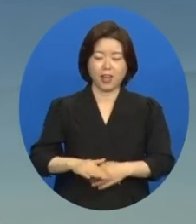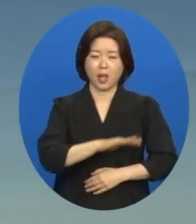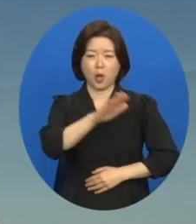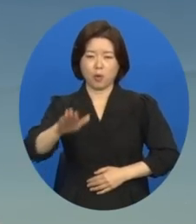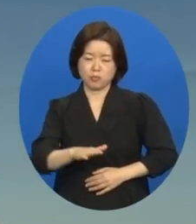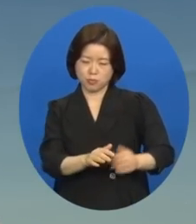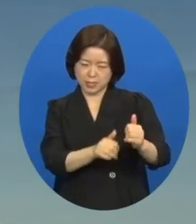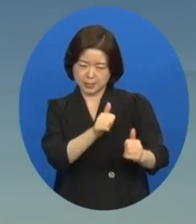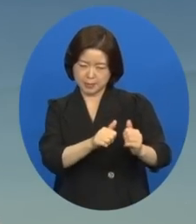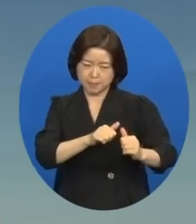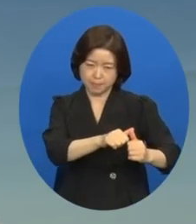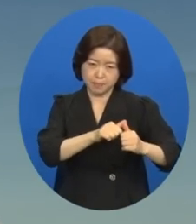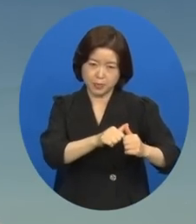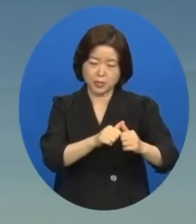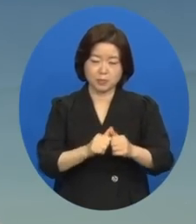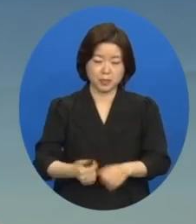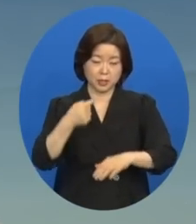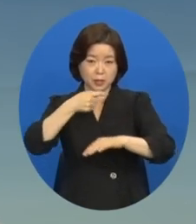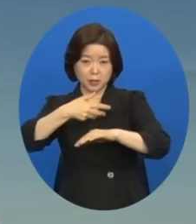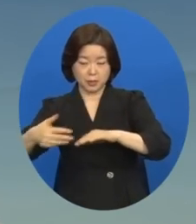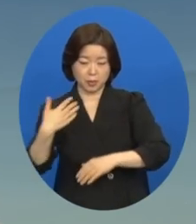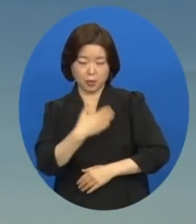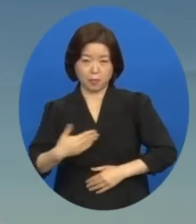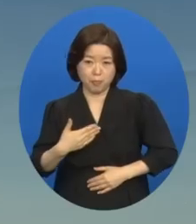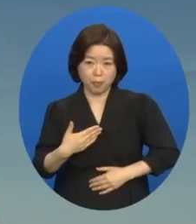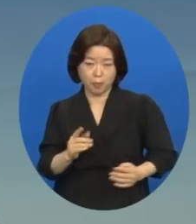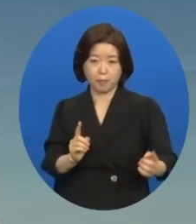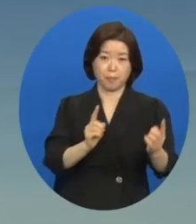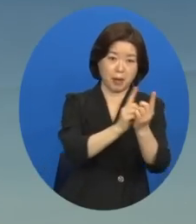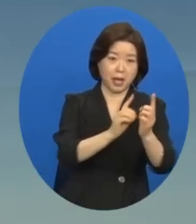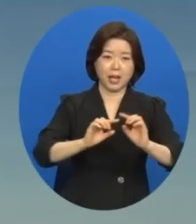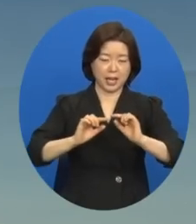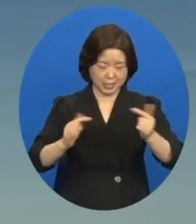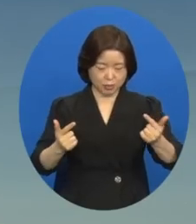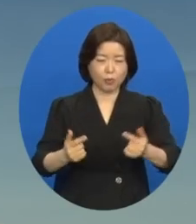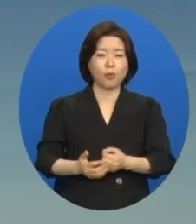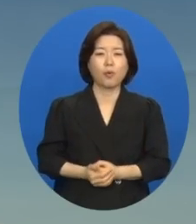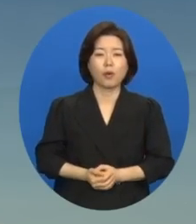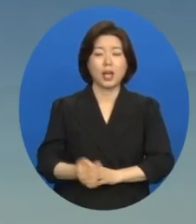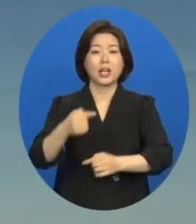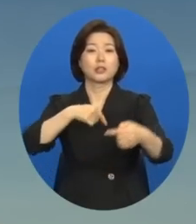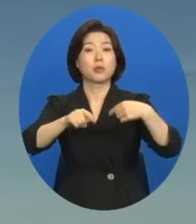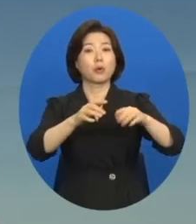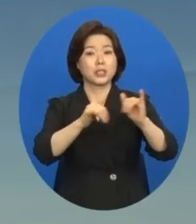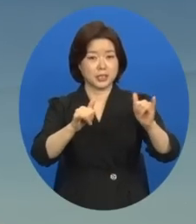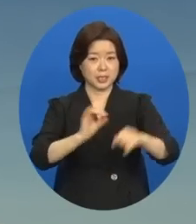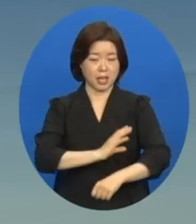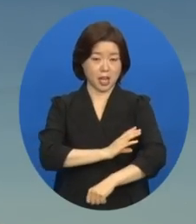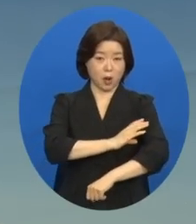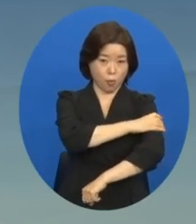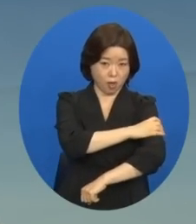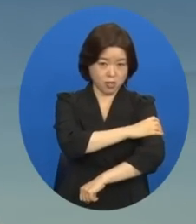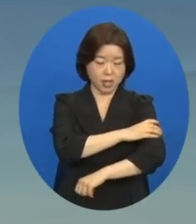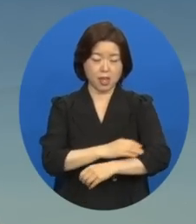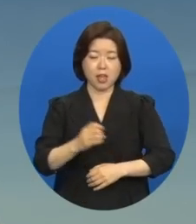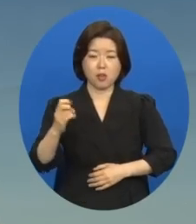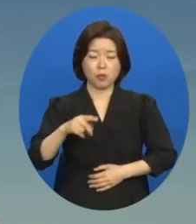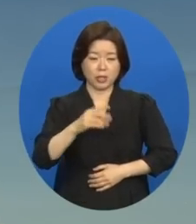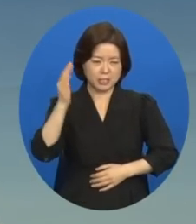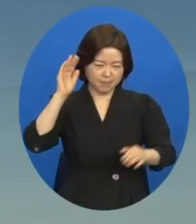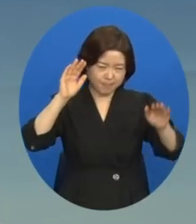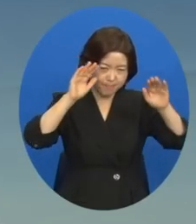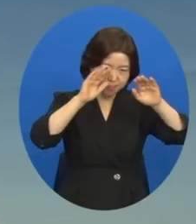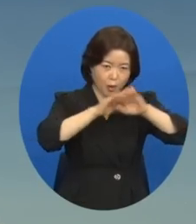우리의 씨름은 혈과 육을 상대하는 것이 아니요 통치자들과 권세들과